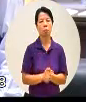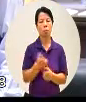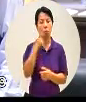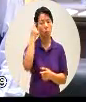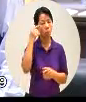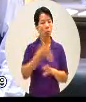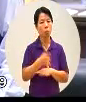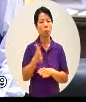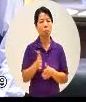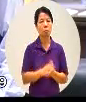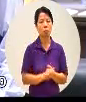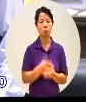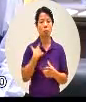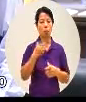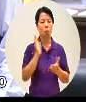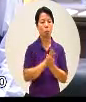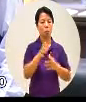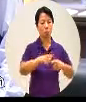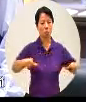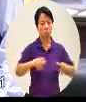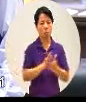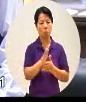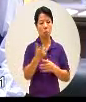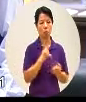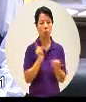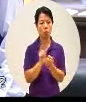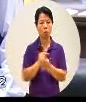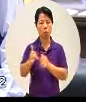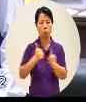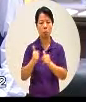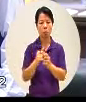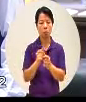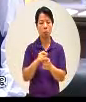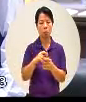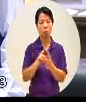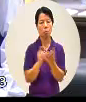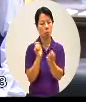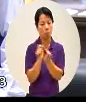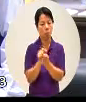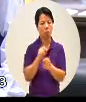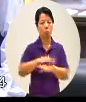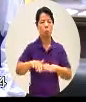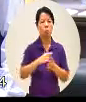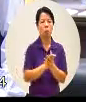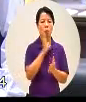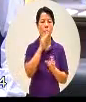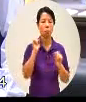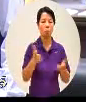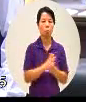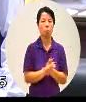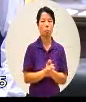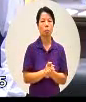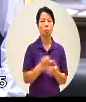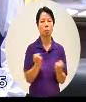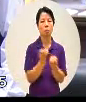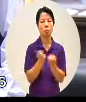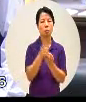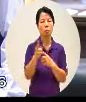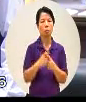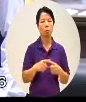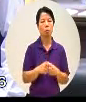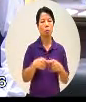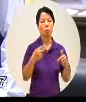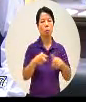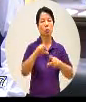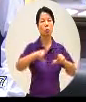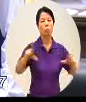点？你扩编以后，你跟民众的距离更近呢、欸。那以后你是不是又引发那个什么人大工业区